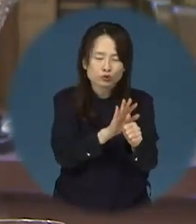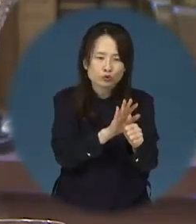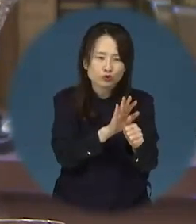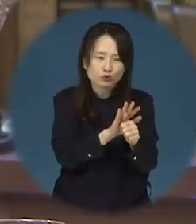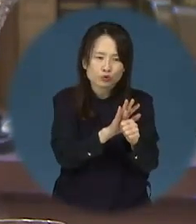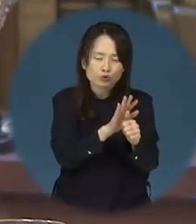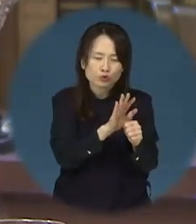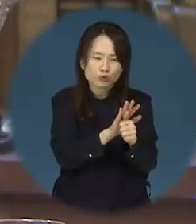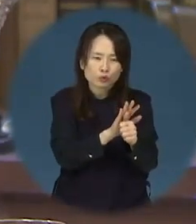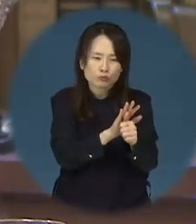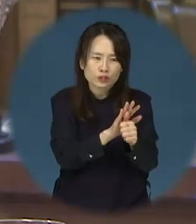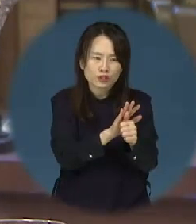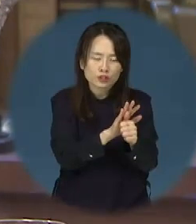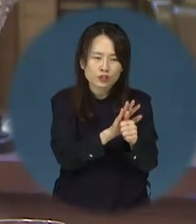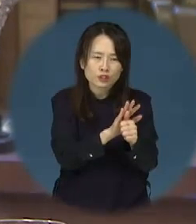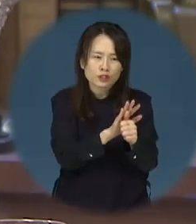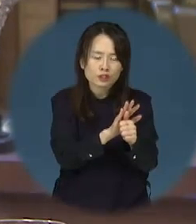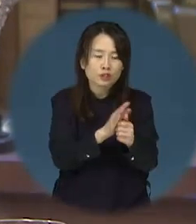사람들을